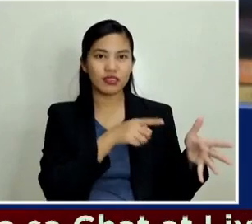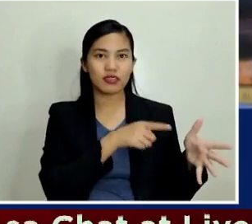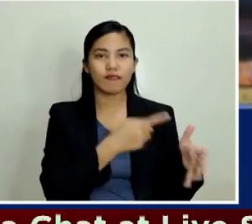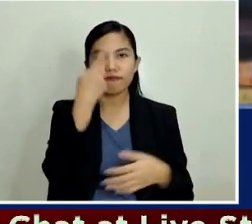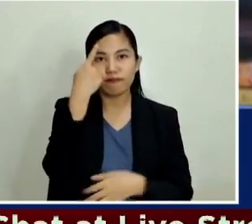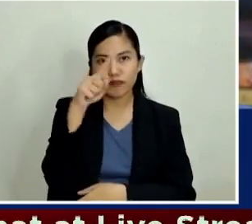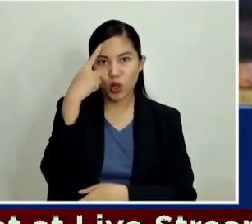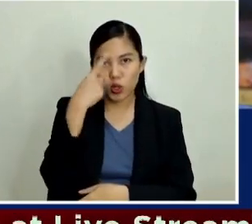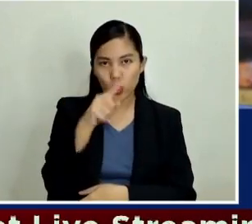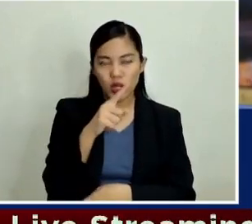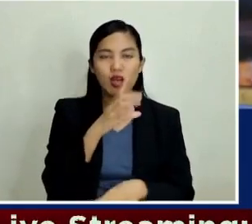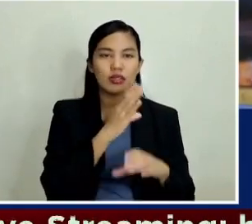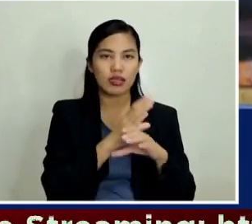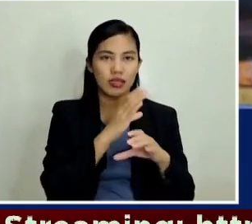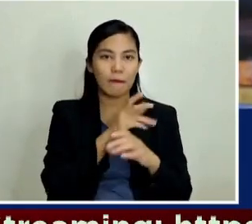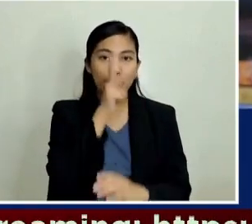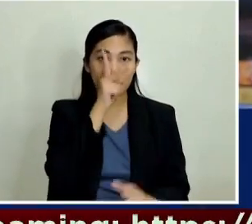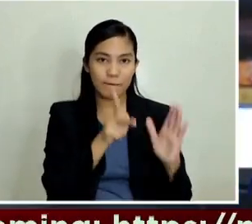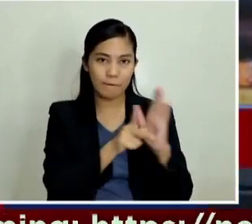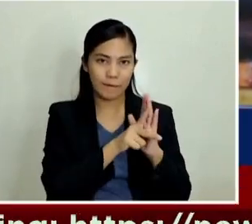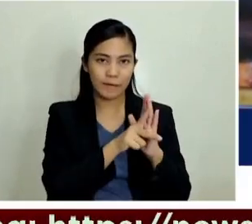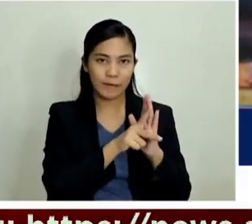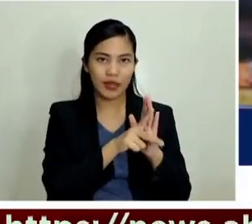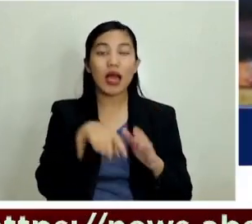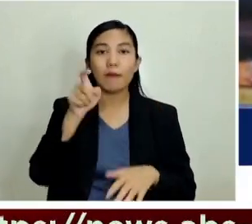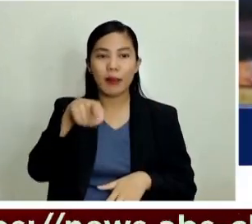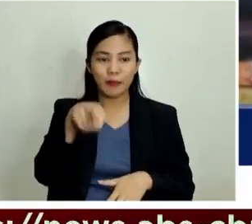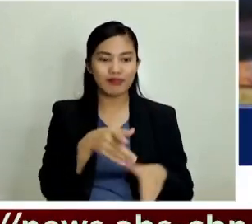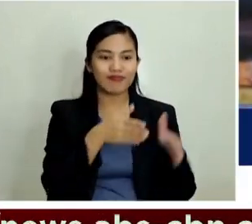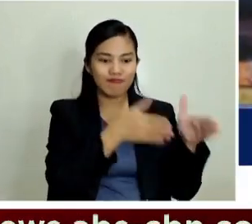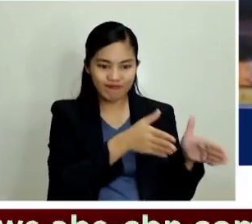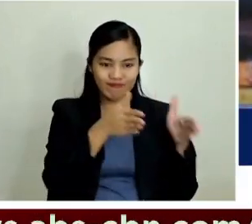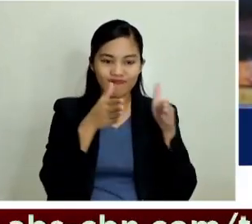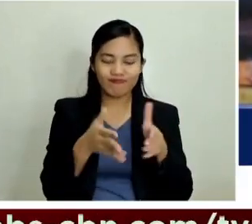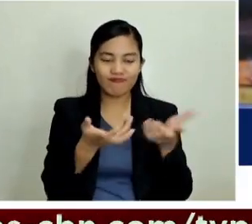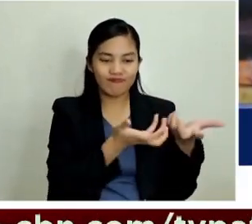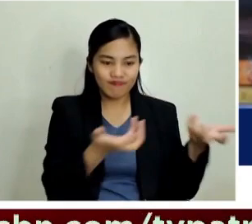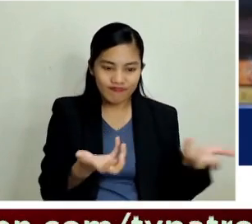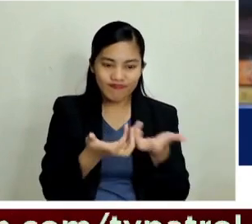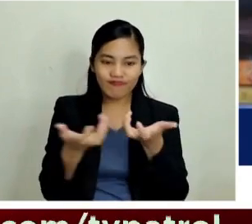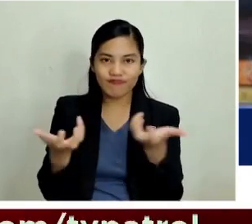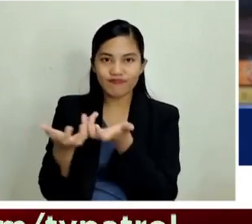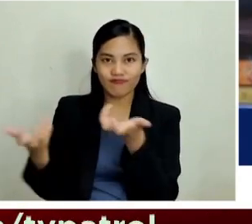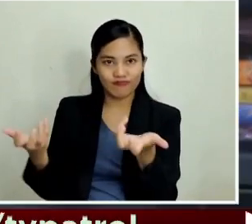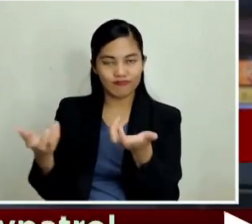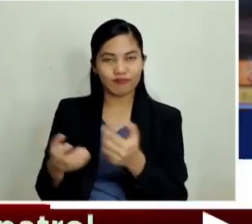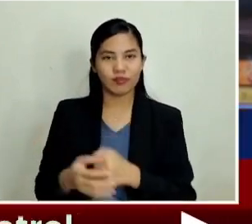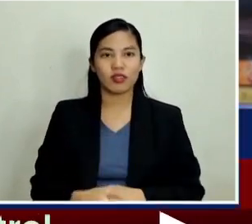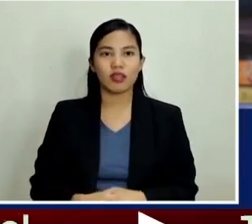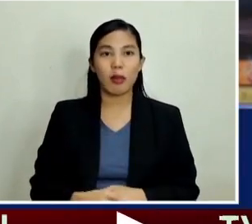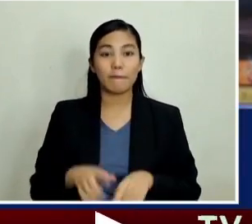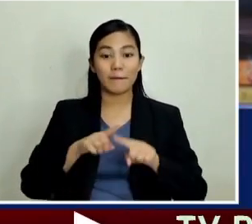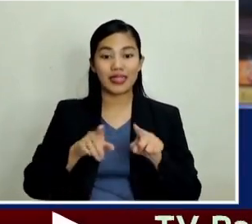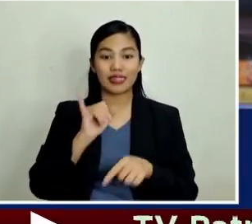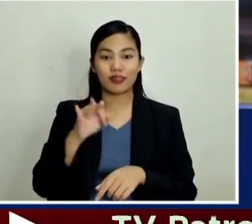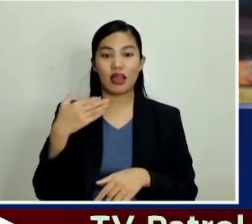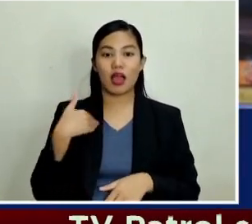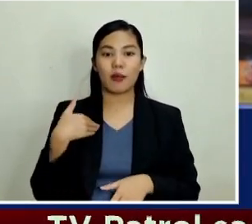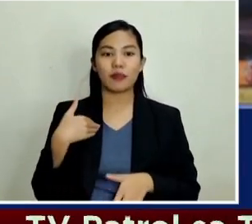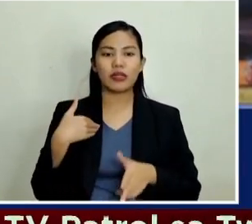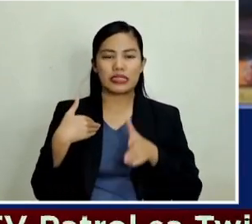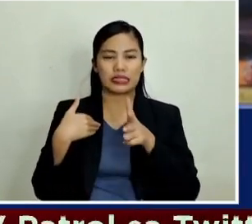sasakyan. Doon lang po talaga sila sa kanilang designated lane. Magsistay except for intersections na magbibigay po tayo ng